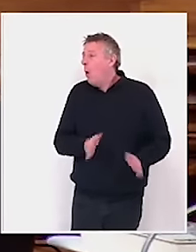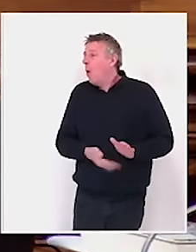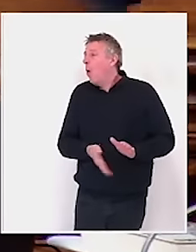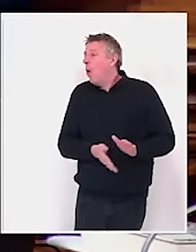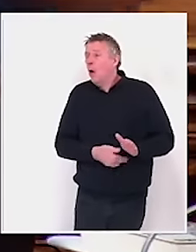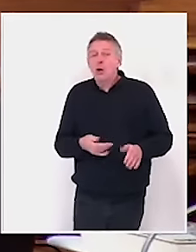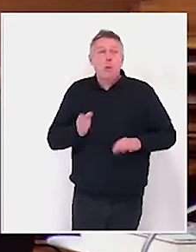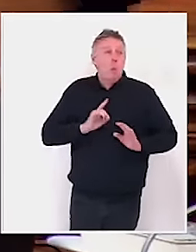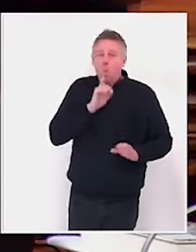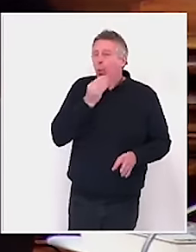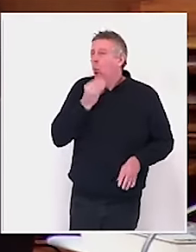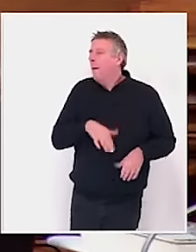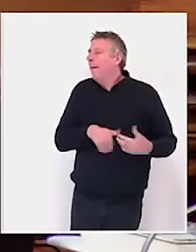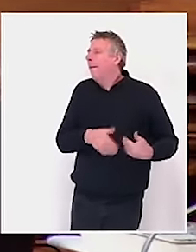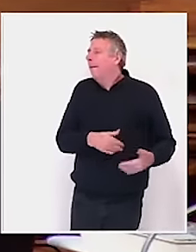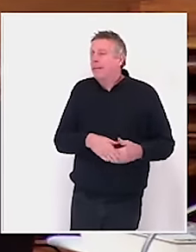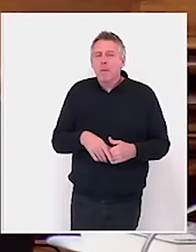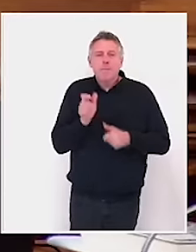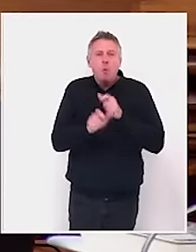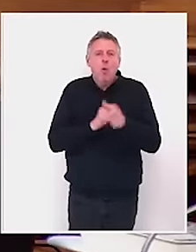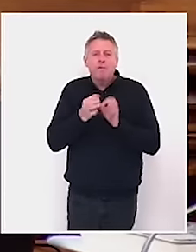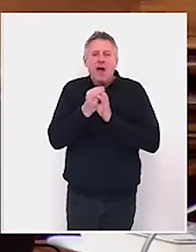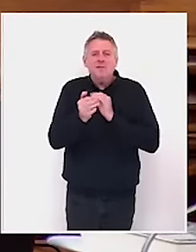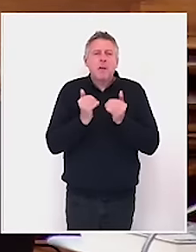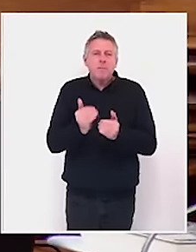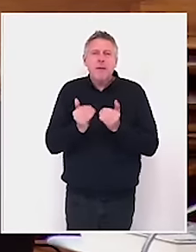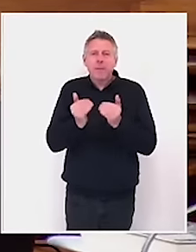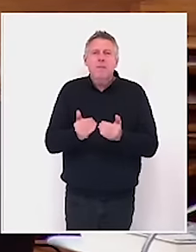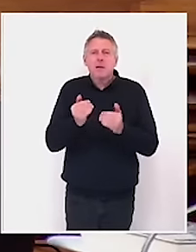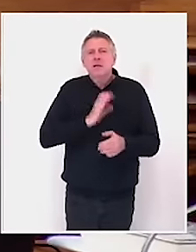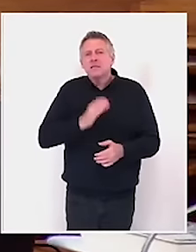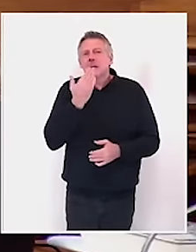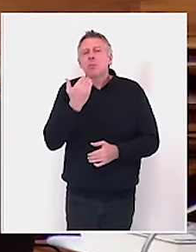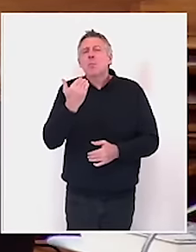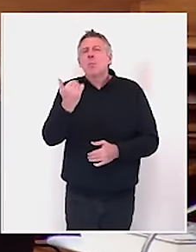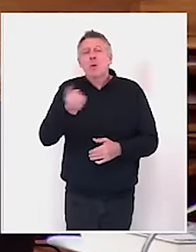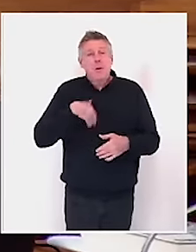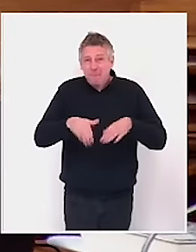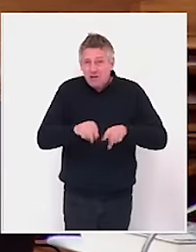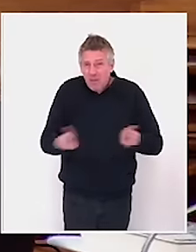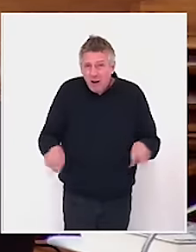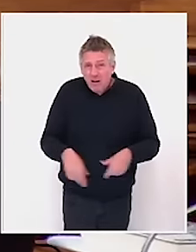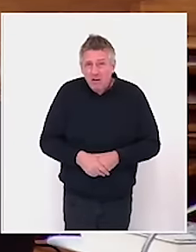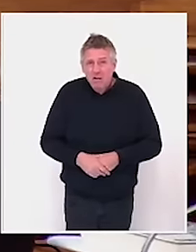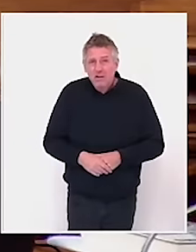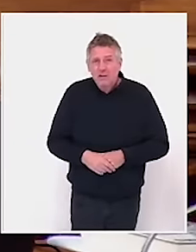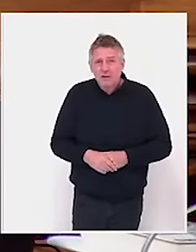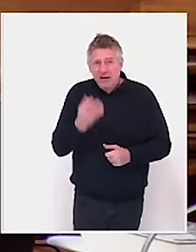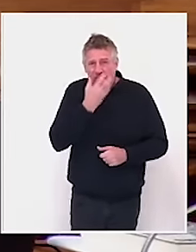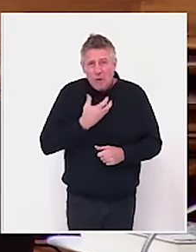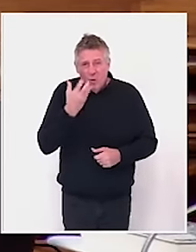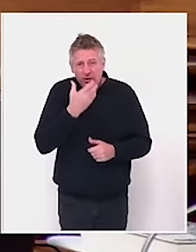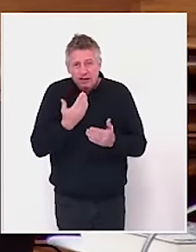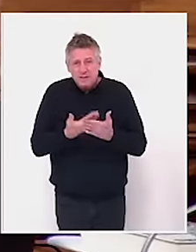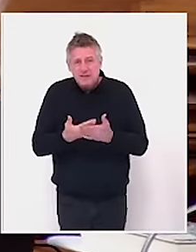comme si de rien n'était finalement, avec les mêmes mots, les mêmes phrases. Et puis on se dit, ben voilà, on va essayer de faire mieux et ça ne marchera pas. Et c'est ça qui est terrible. Donc en